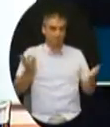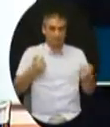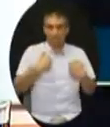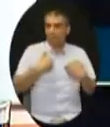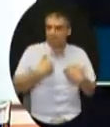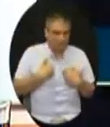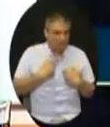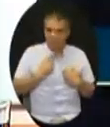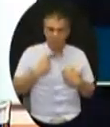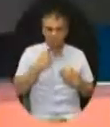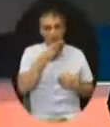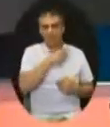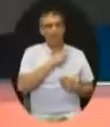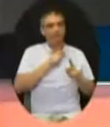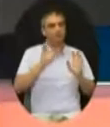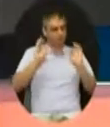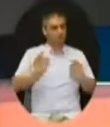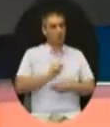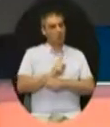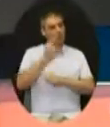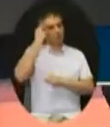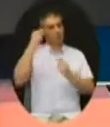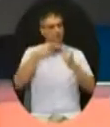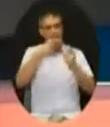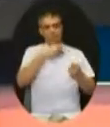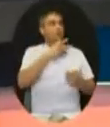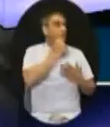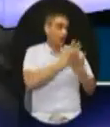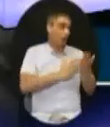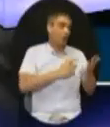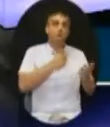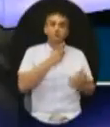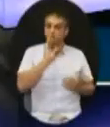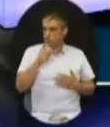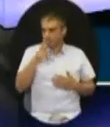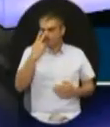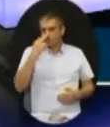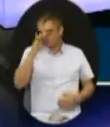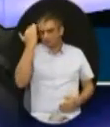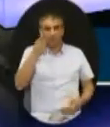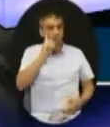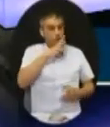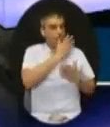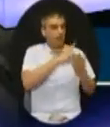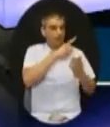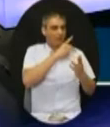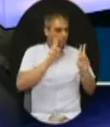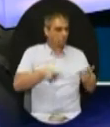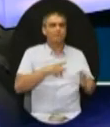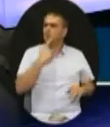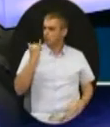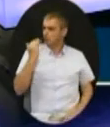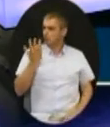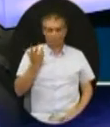אני לא הייתי מקטלג אותם באופן אוטומטי כאנטישמים. זה מספיק חמור מבחינתי. יש שם חלק שהוא מובחק. כן, יש